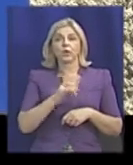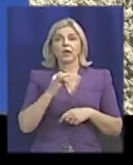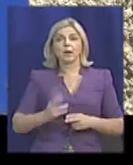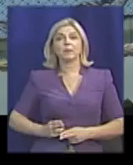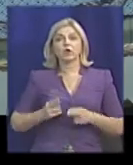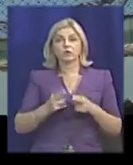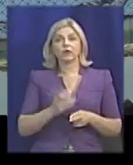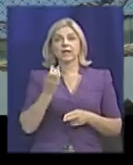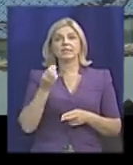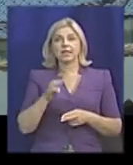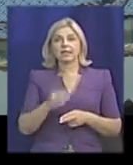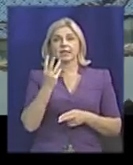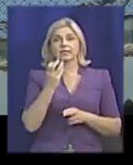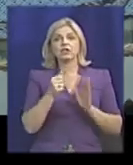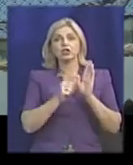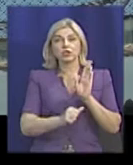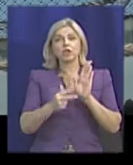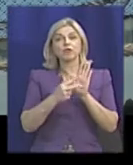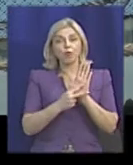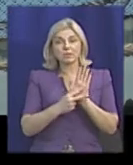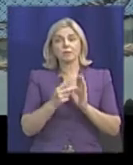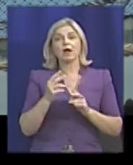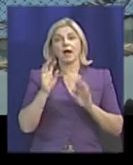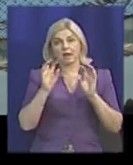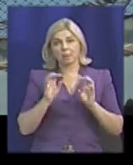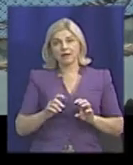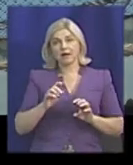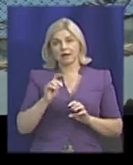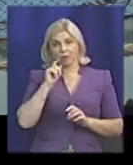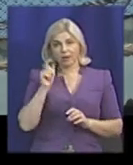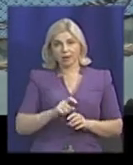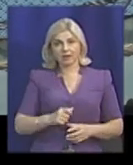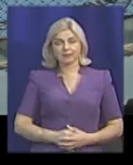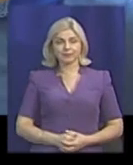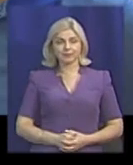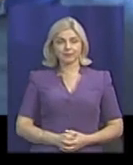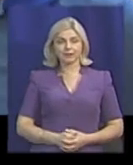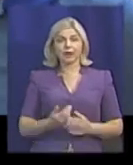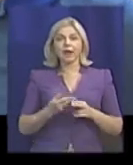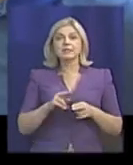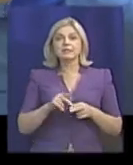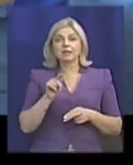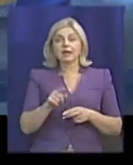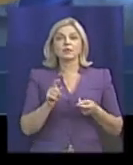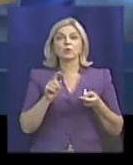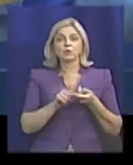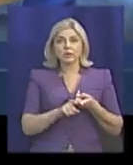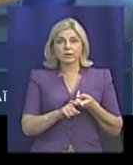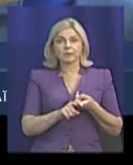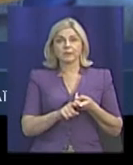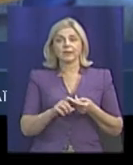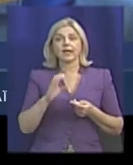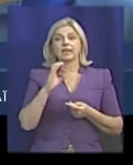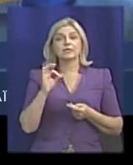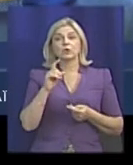за статтею 368 Кримінального кодексу України. Це в більшій мірі стосується